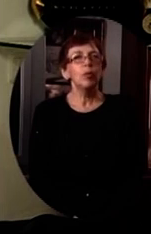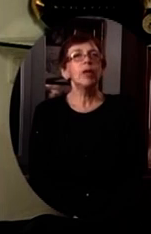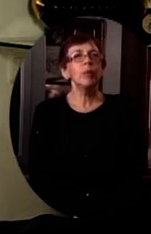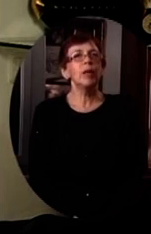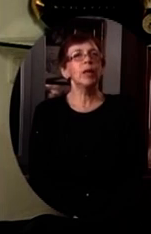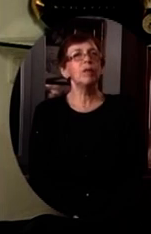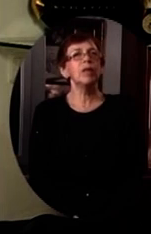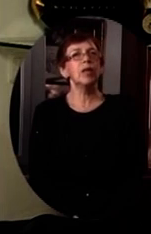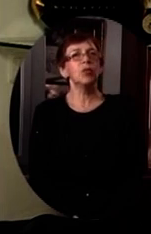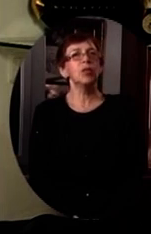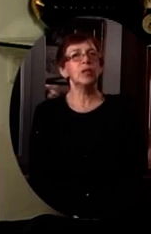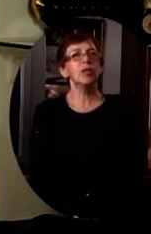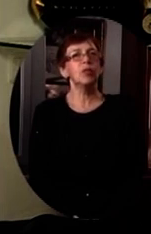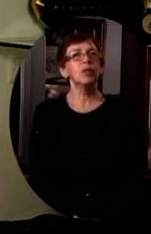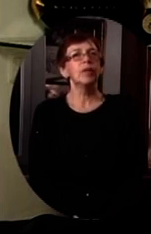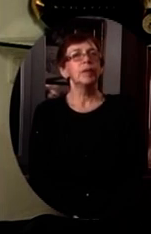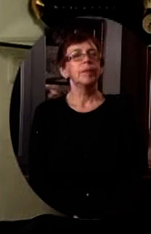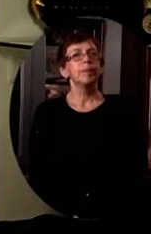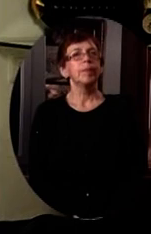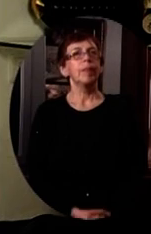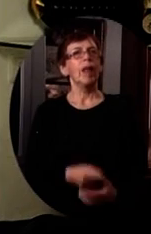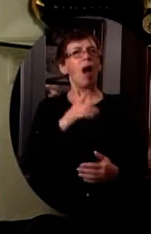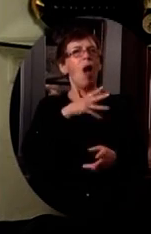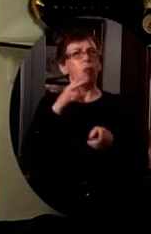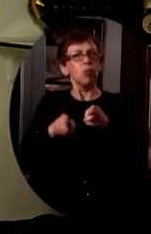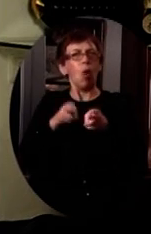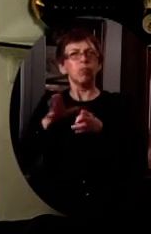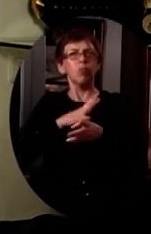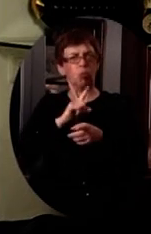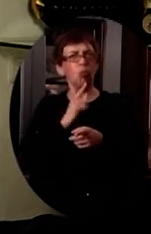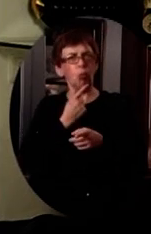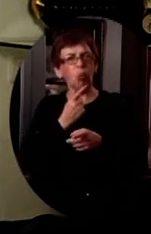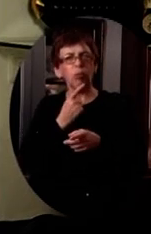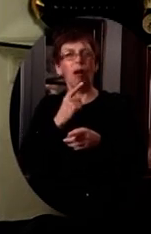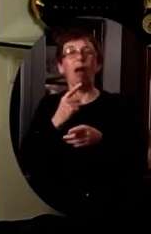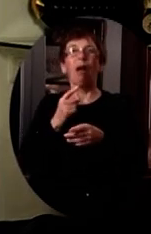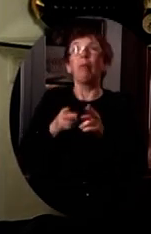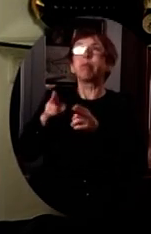פה, כן, ברכבת אנחנו נסענו. הנסיעה הייתה קשה?